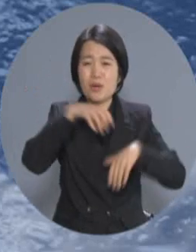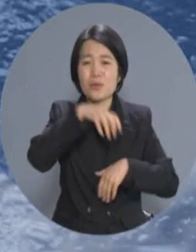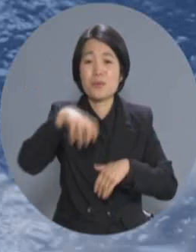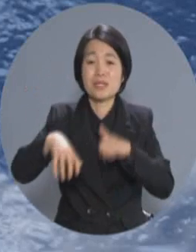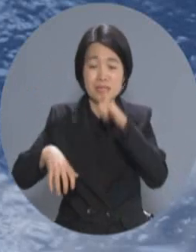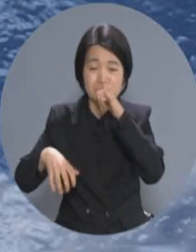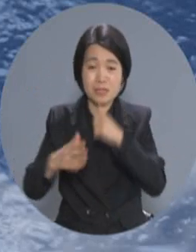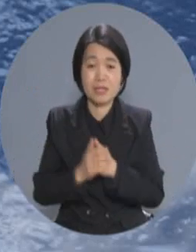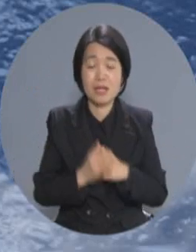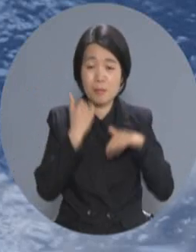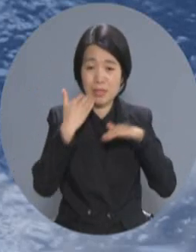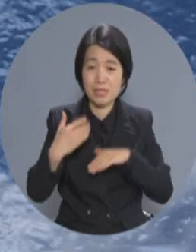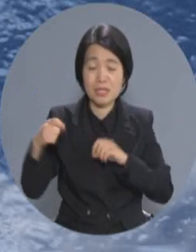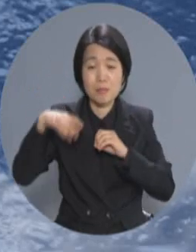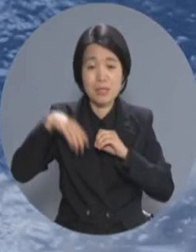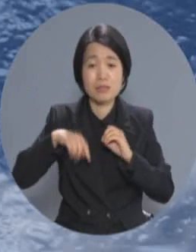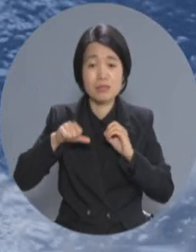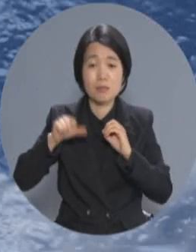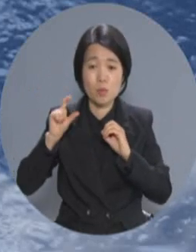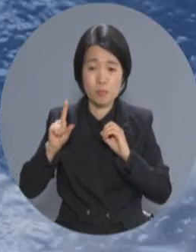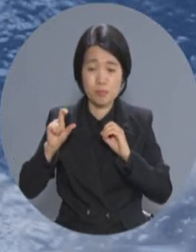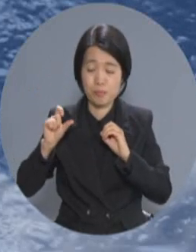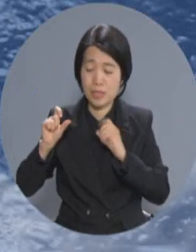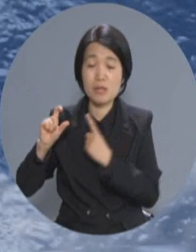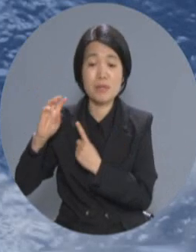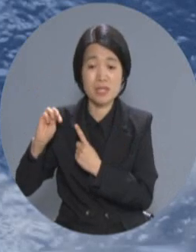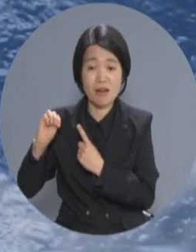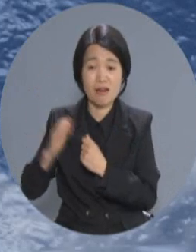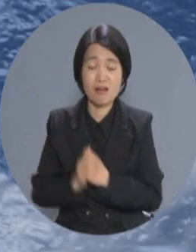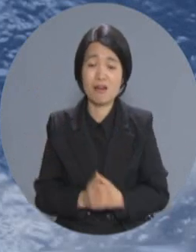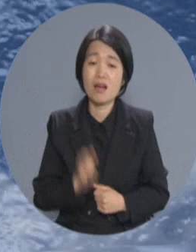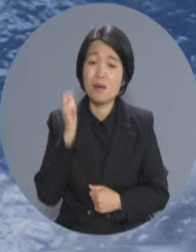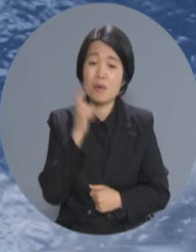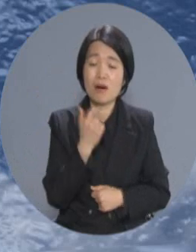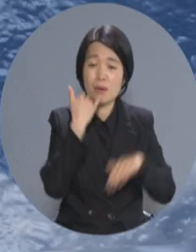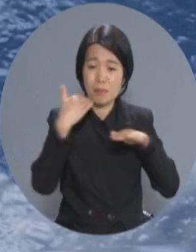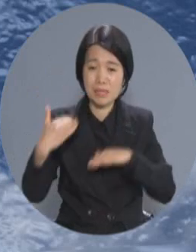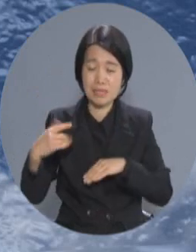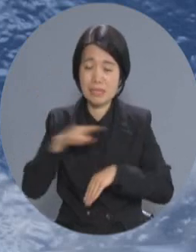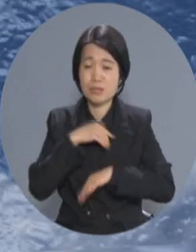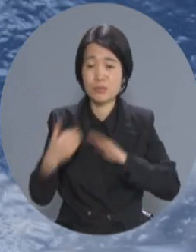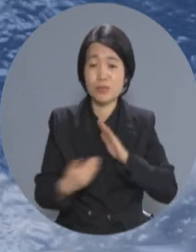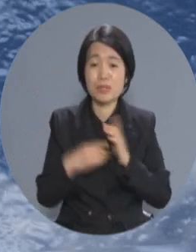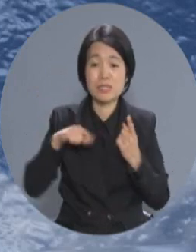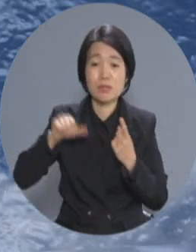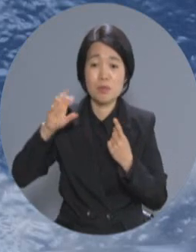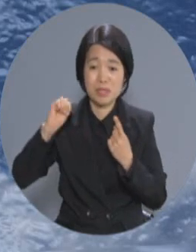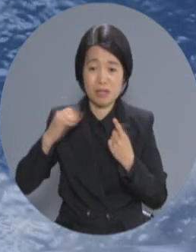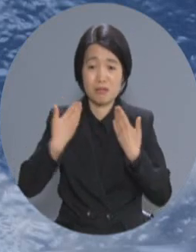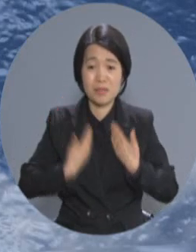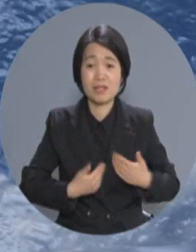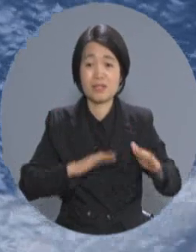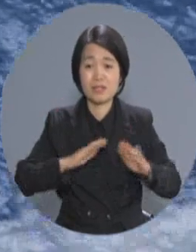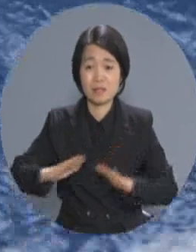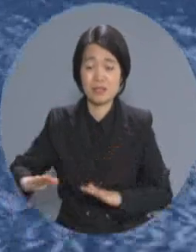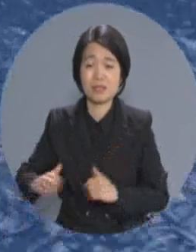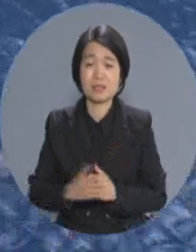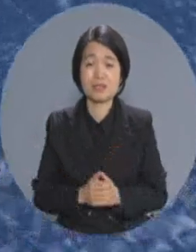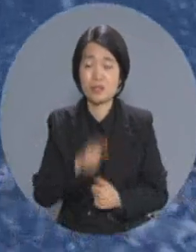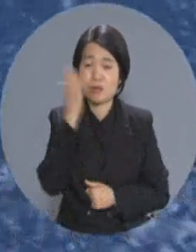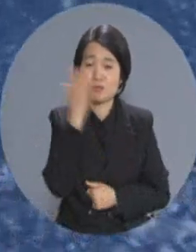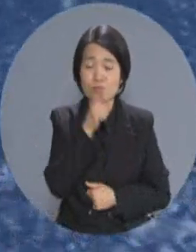있겠습니다 내일 바다의 물결은 앞바다에서 0.5에서 1m 원반에서는 최고 1.5m로 얘기했습니다